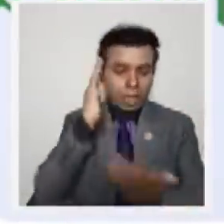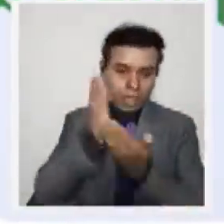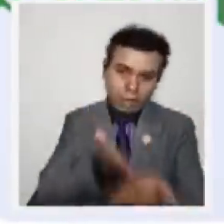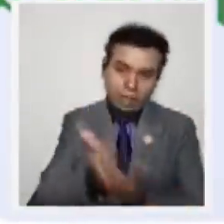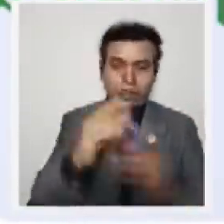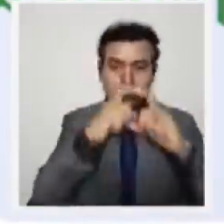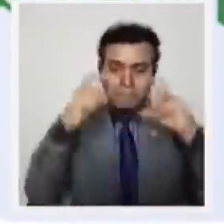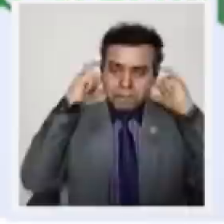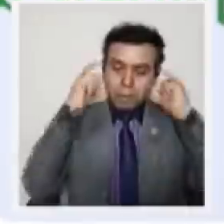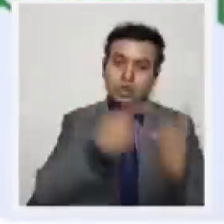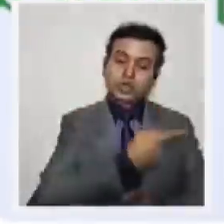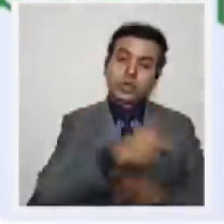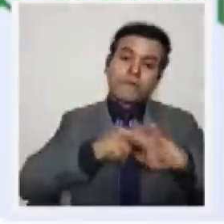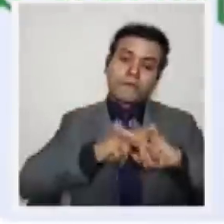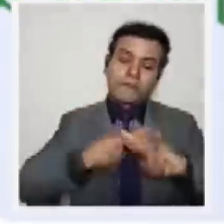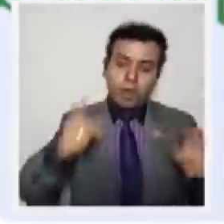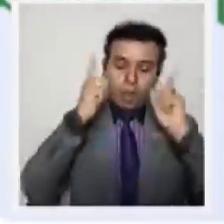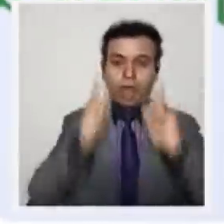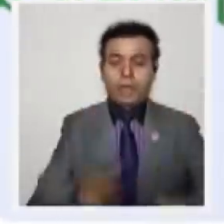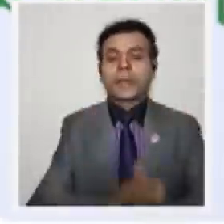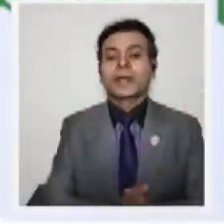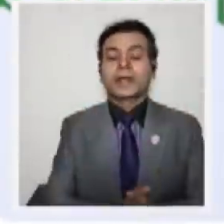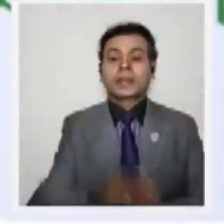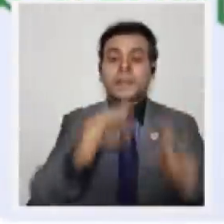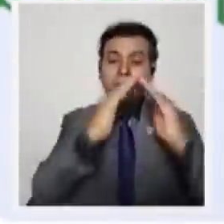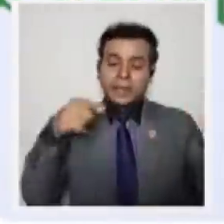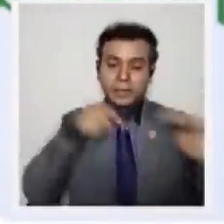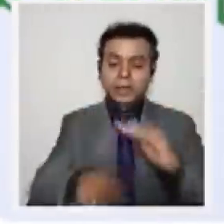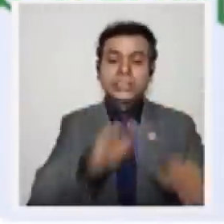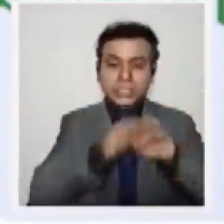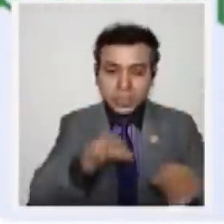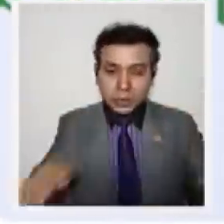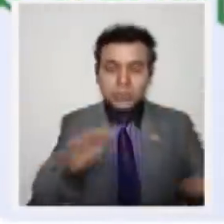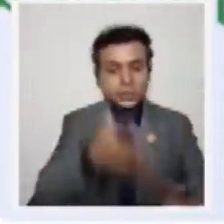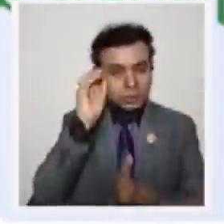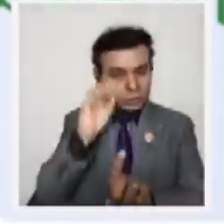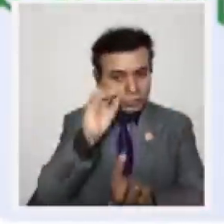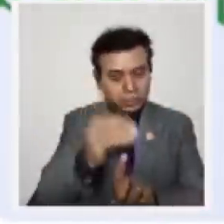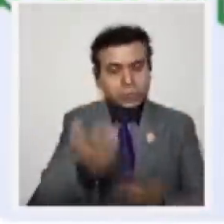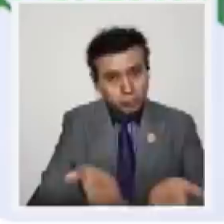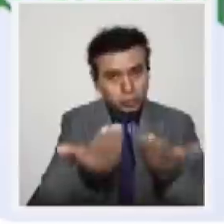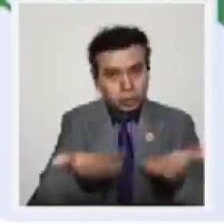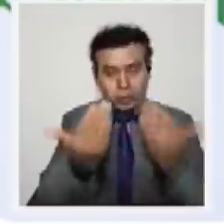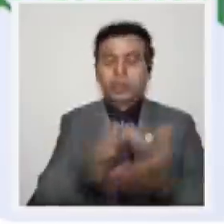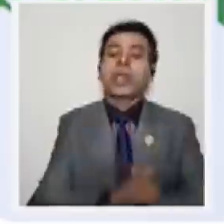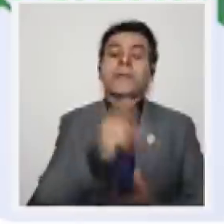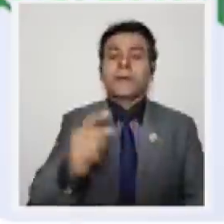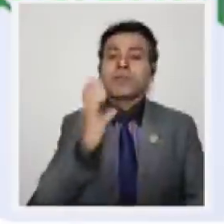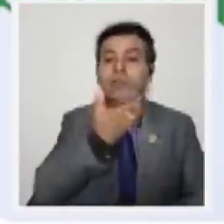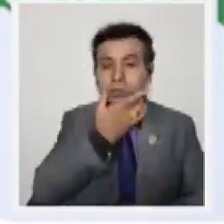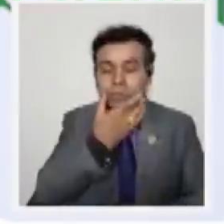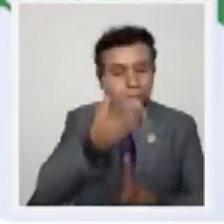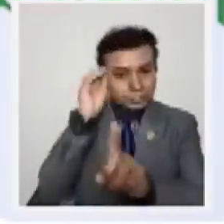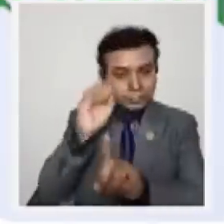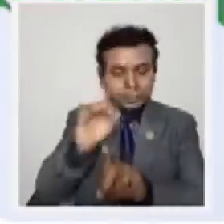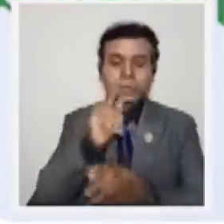আছে, এগুলো আপনারা মেনে চলেন। অত্যাবশ্যকভাবে সঠিকভাবে মাস্ক পরিধান করতে হবে, সকলেই মাস্ক পরুন।